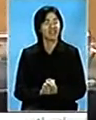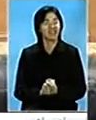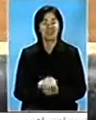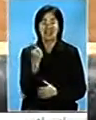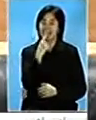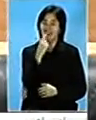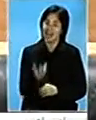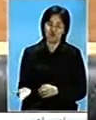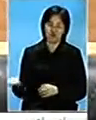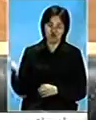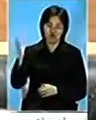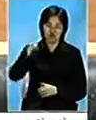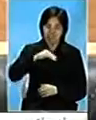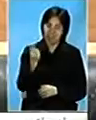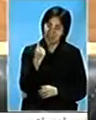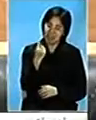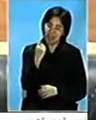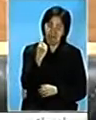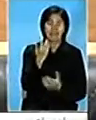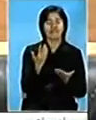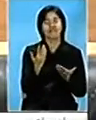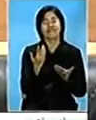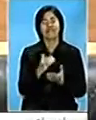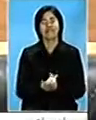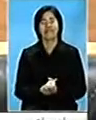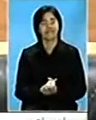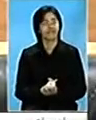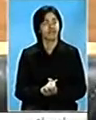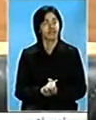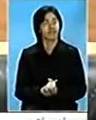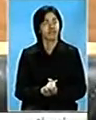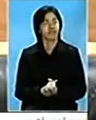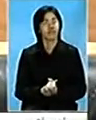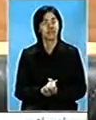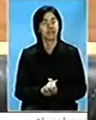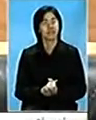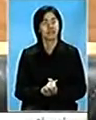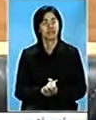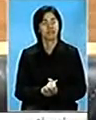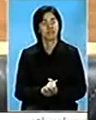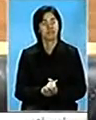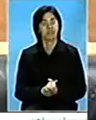วันทั้งคืนเลยโทรศัพท์เนี่ยกลายเป็นเบอร์สาธารณะไปแล้วเพราะฉะนั้นเนี่ยใคร